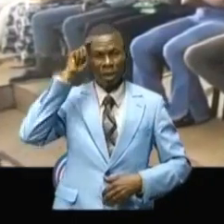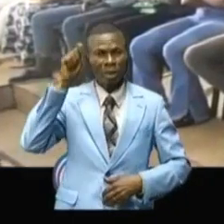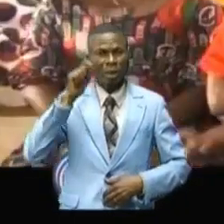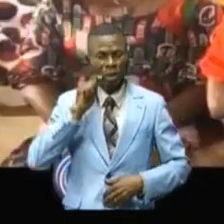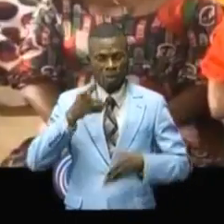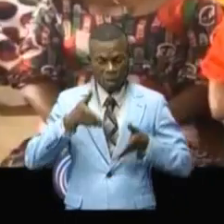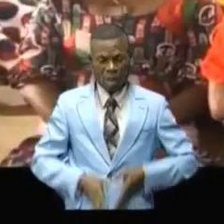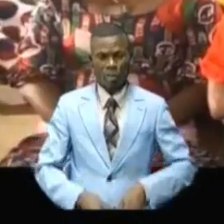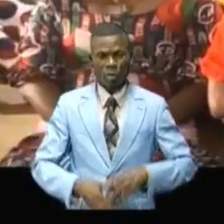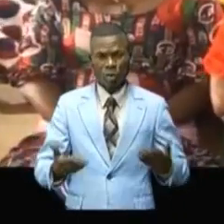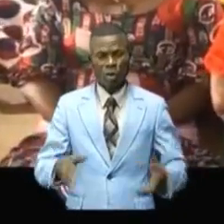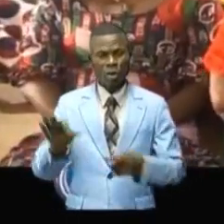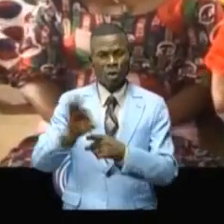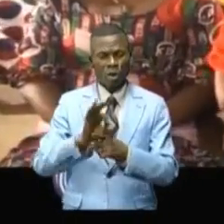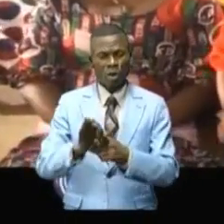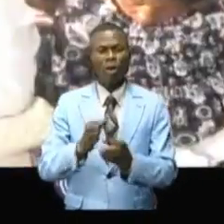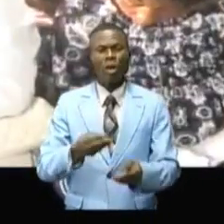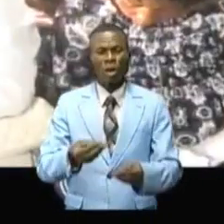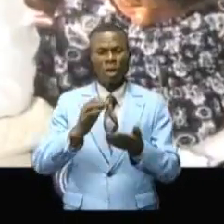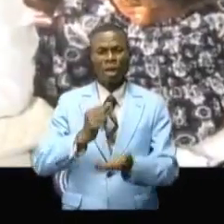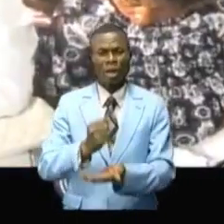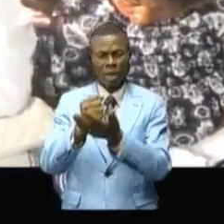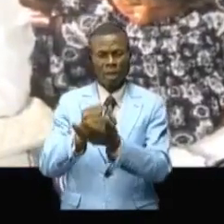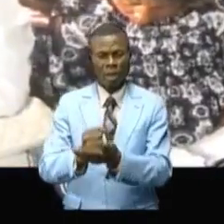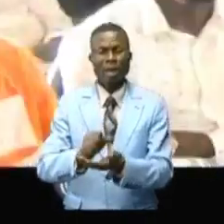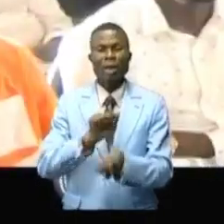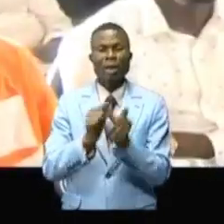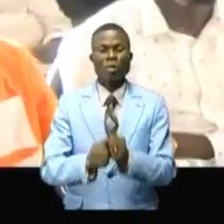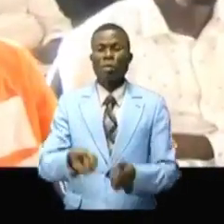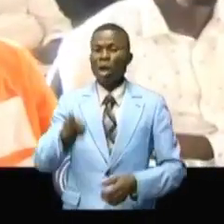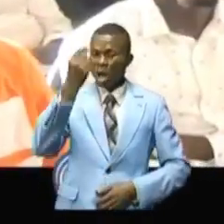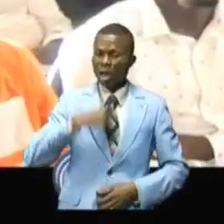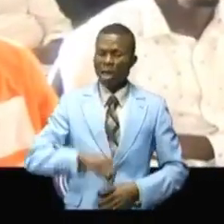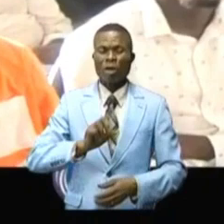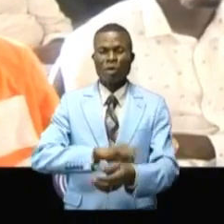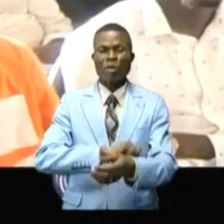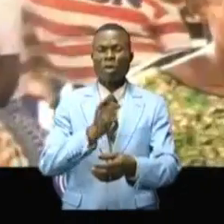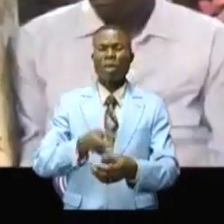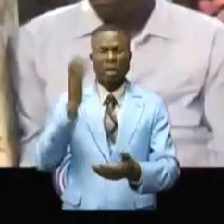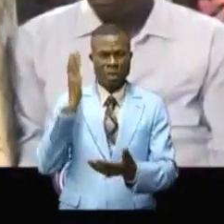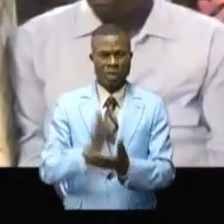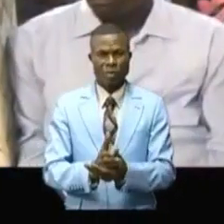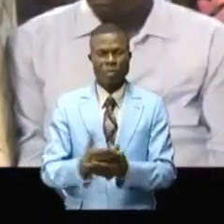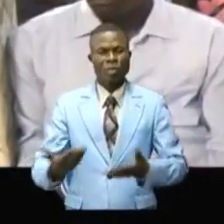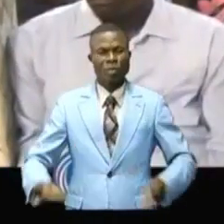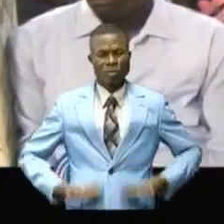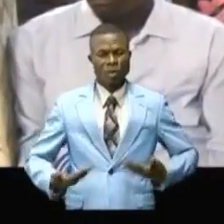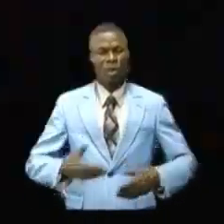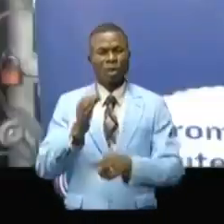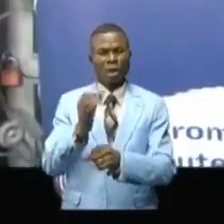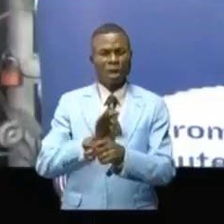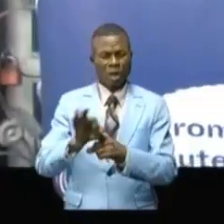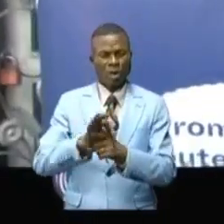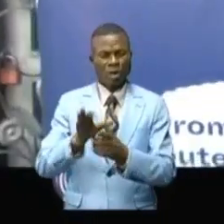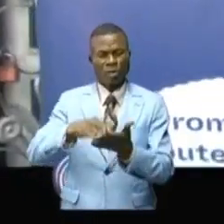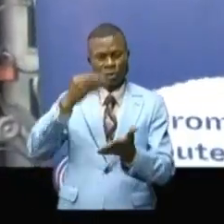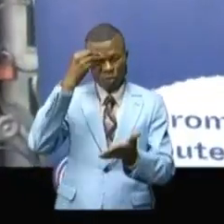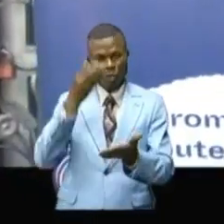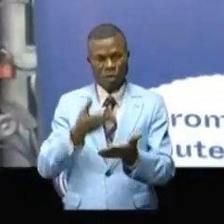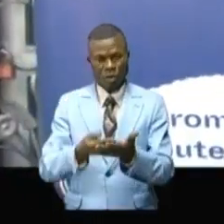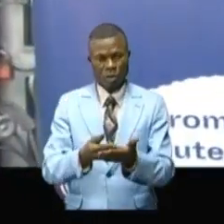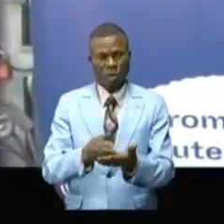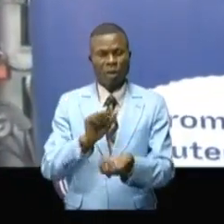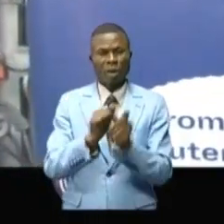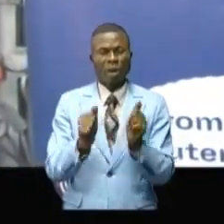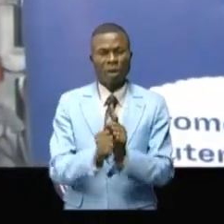Cette session les a outillées sur le risque d'avortement clandestin. Elles se réjouissent des informations qu'elles ont eues. Le